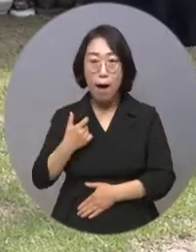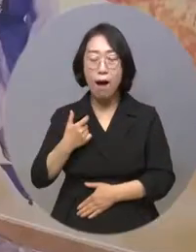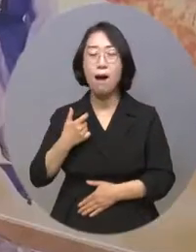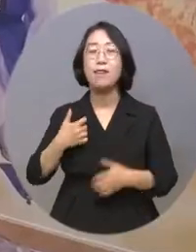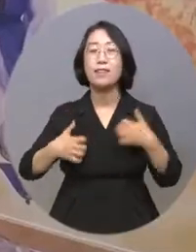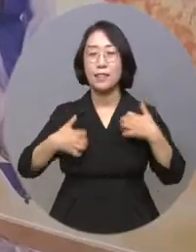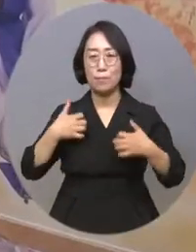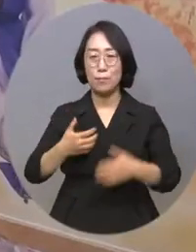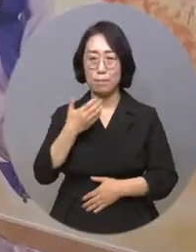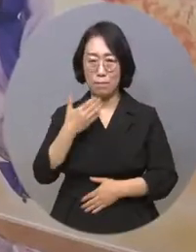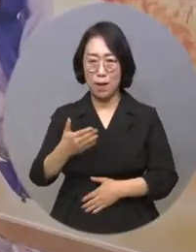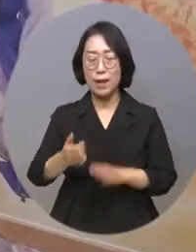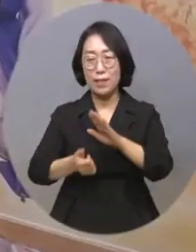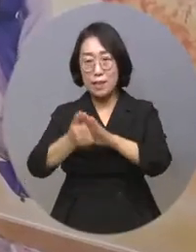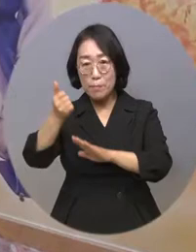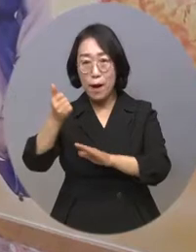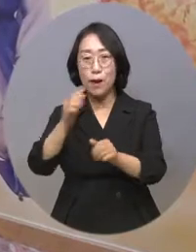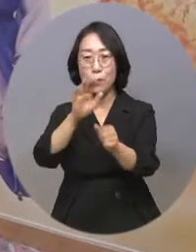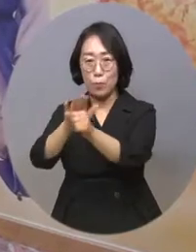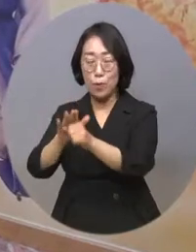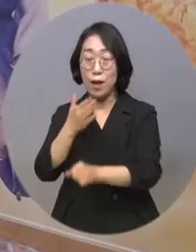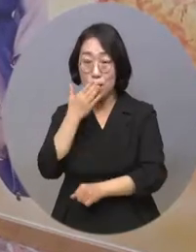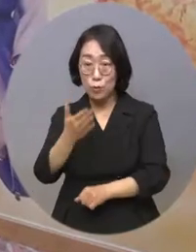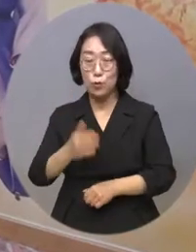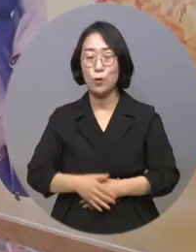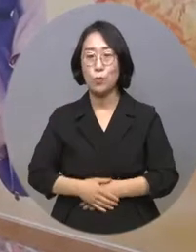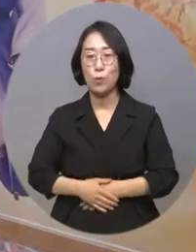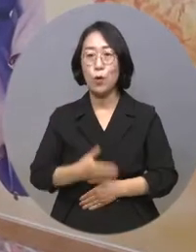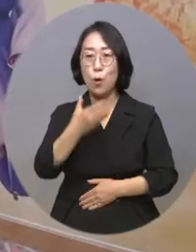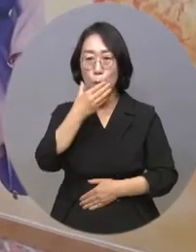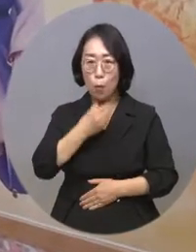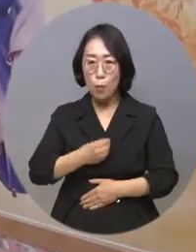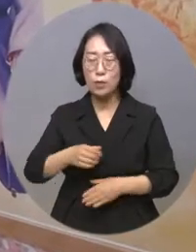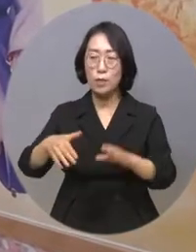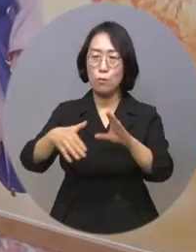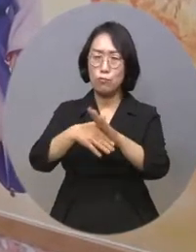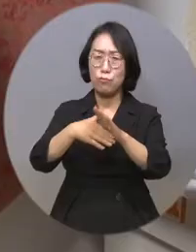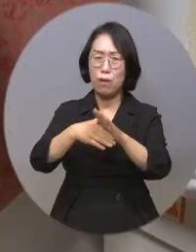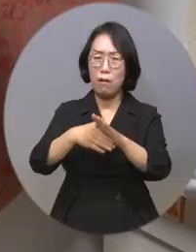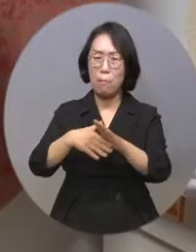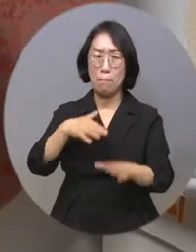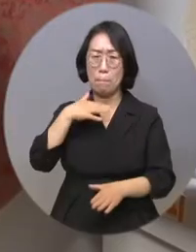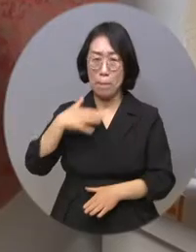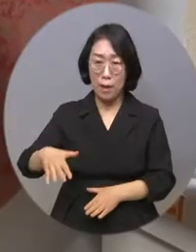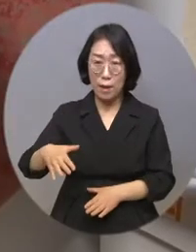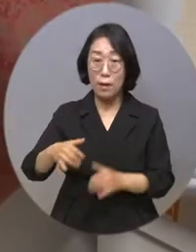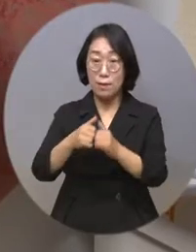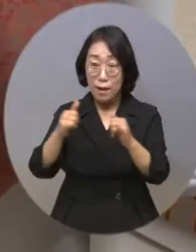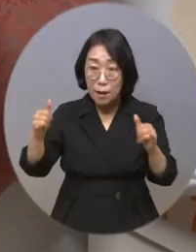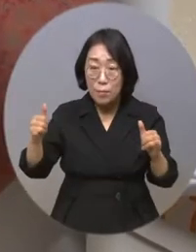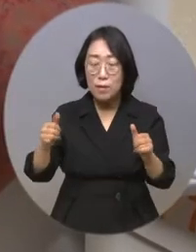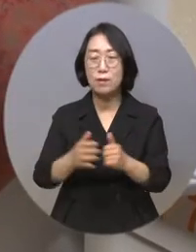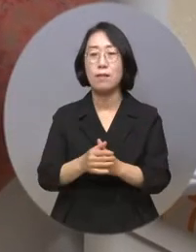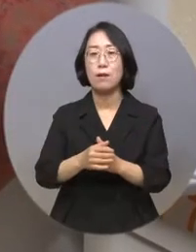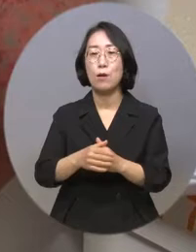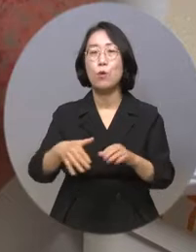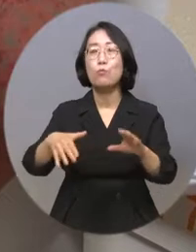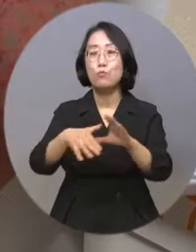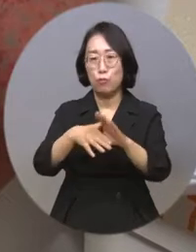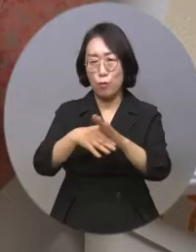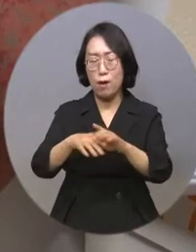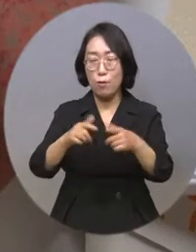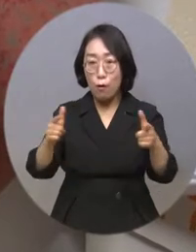통해 희망을 나눌 수 있도록 도움을 주고 복지와 문화 사각지대에 놓인 장애인들에게 문화적